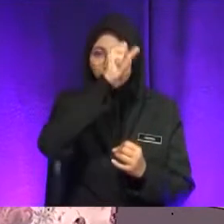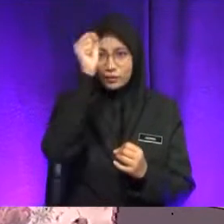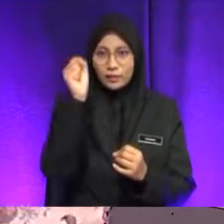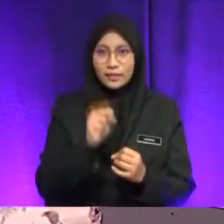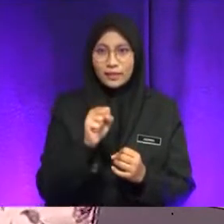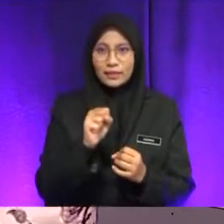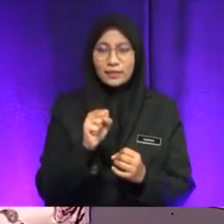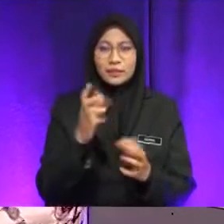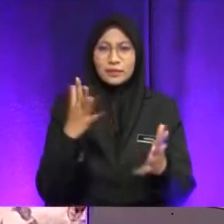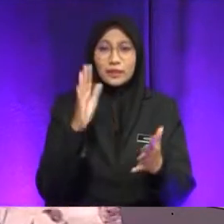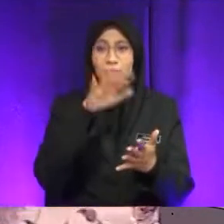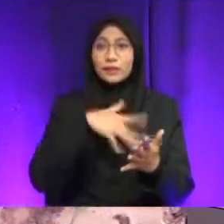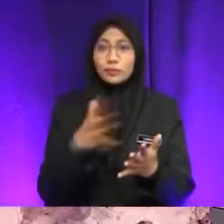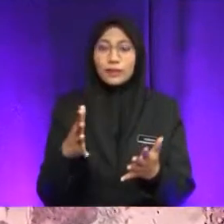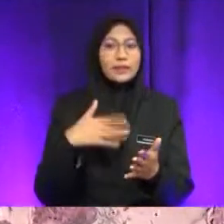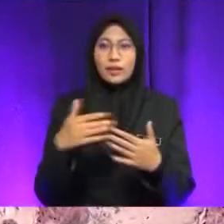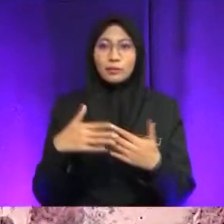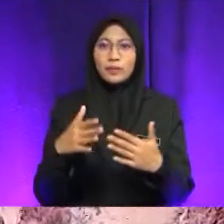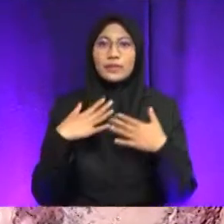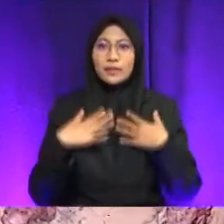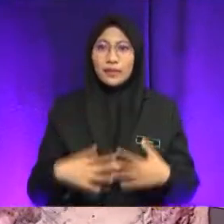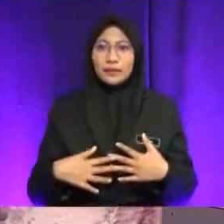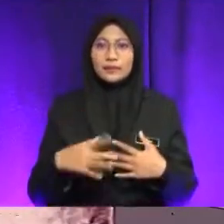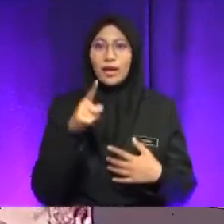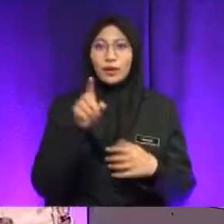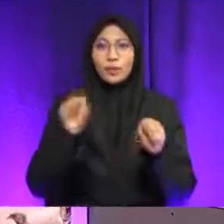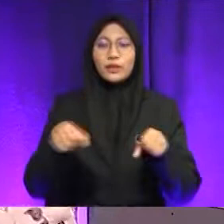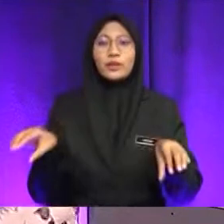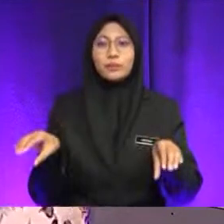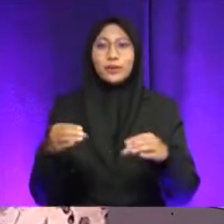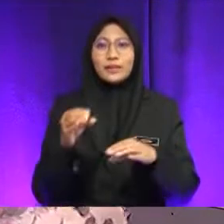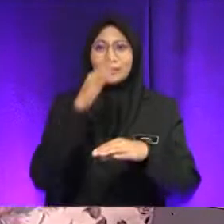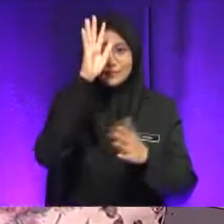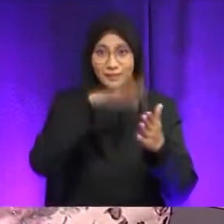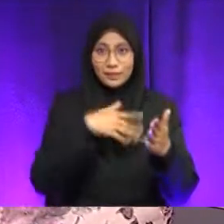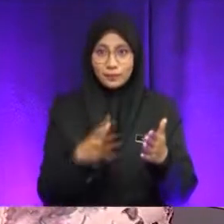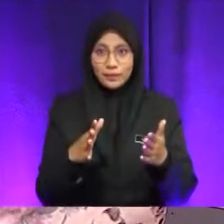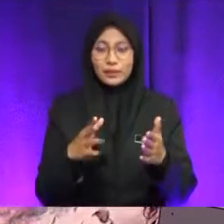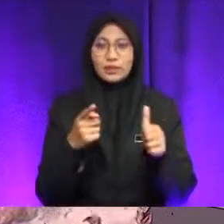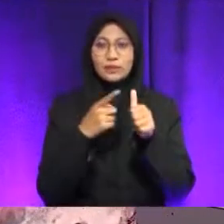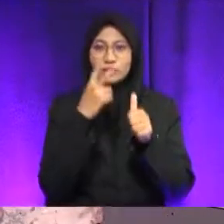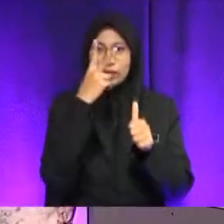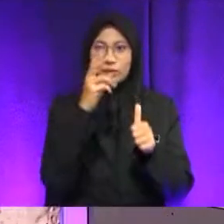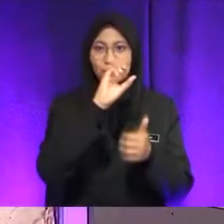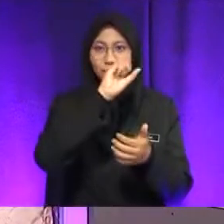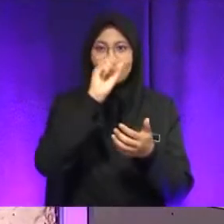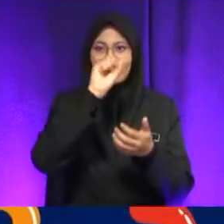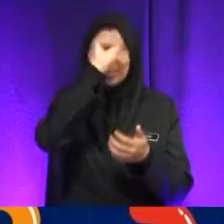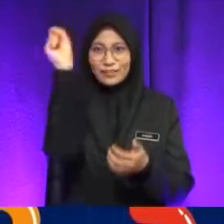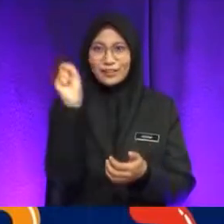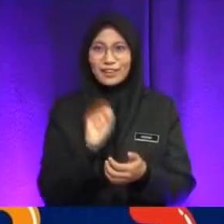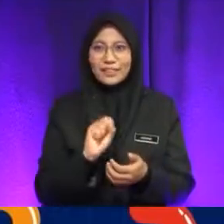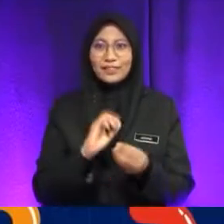jadwal sih segi terlihat persoalan pertama kita cari kehadiran harus mempunyai perusahaan kecil A3 daerah